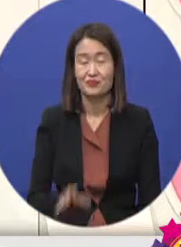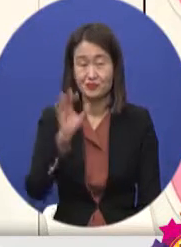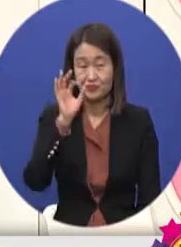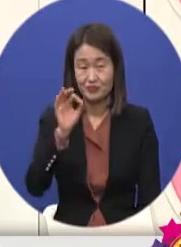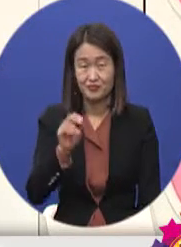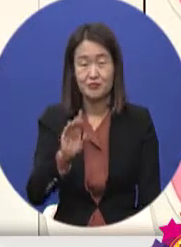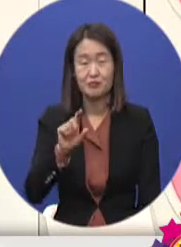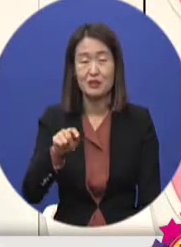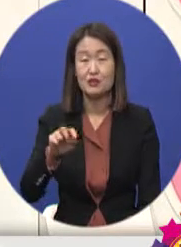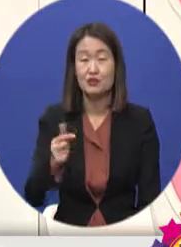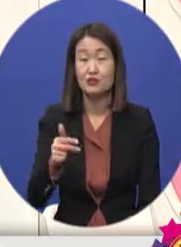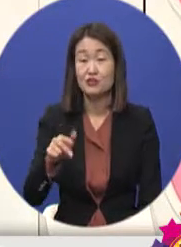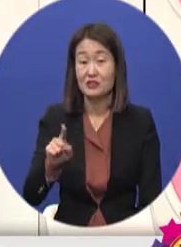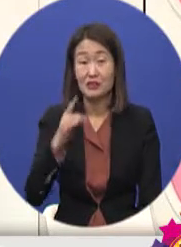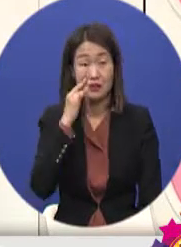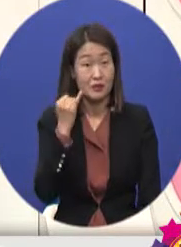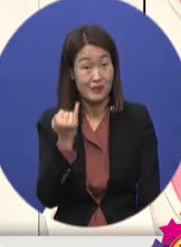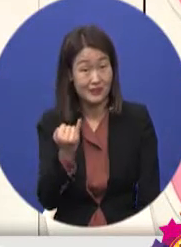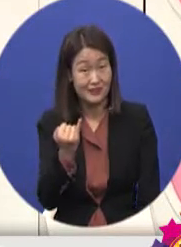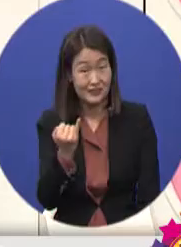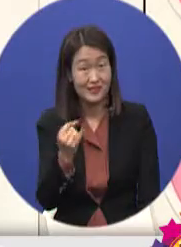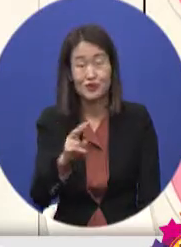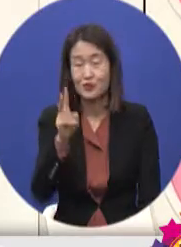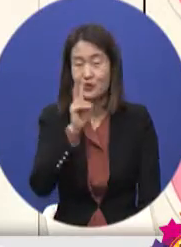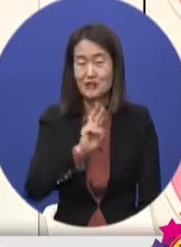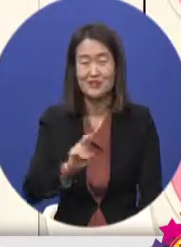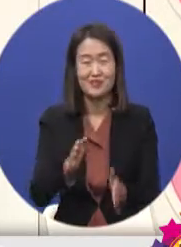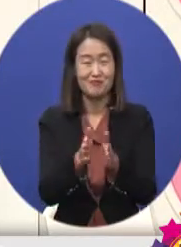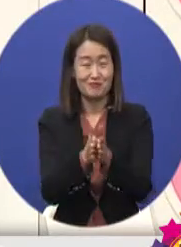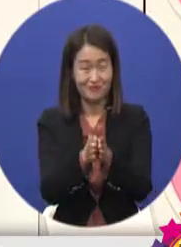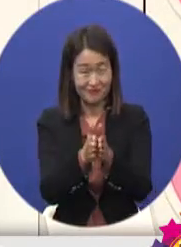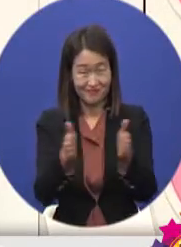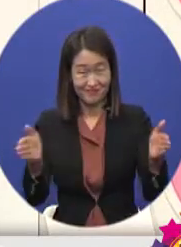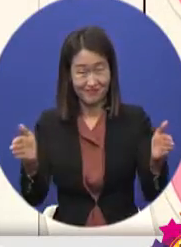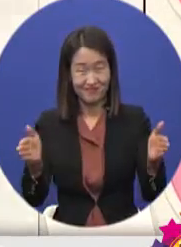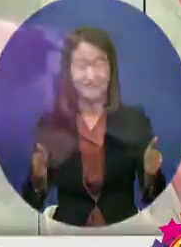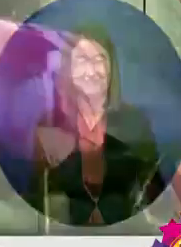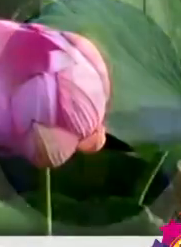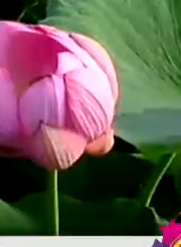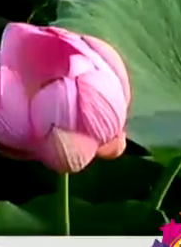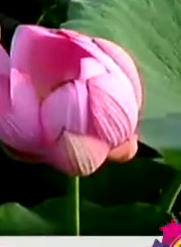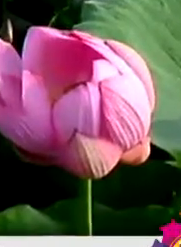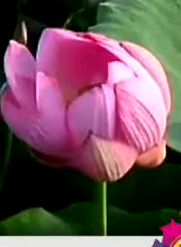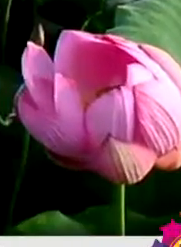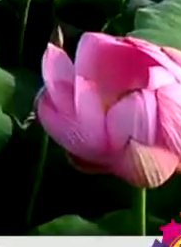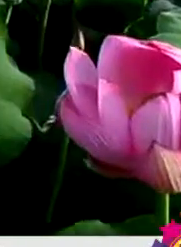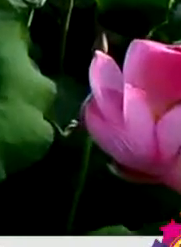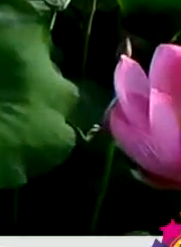우리 박순자 어머니가 추억의 소야곡 불러주십니다.